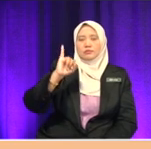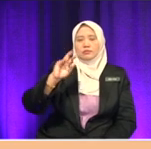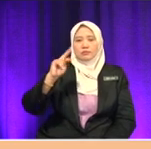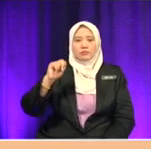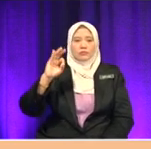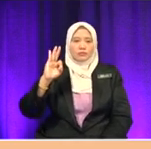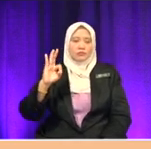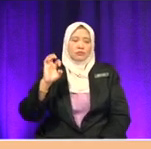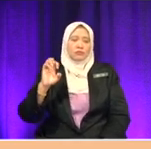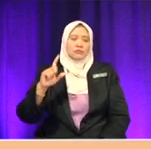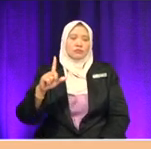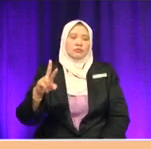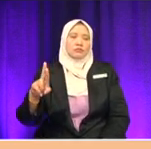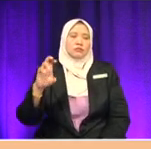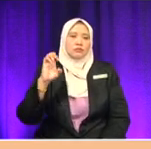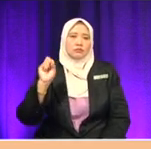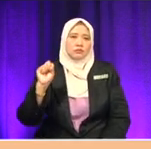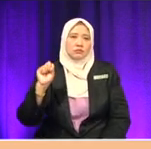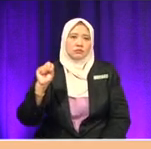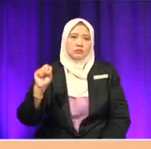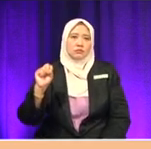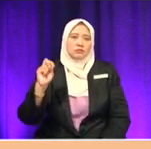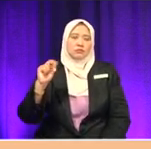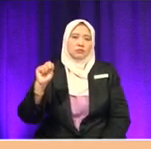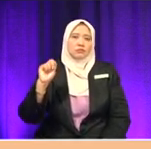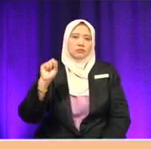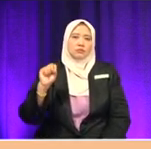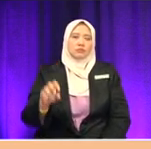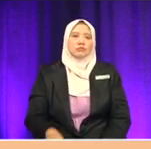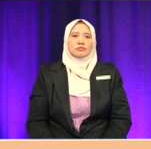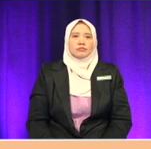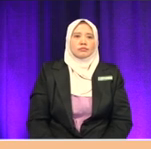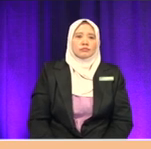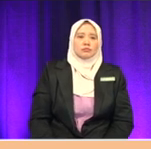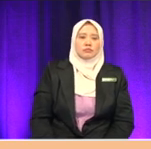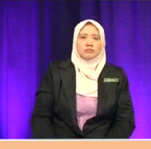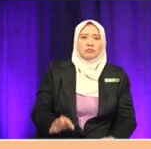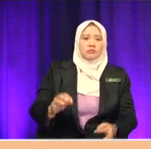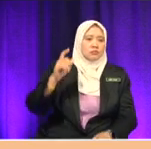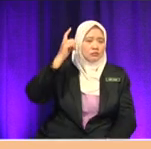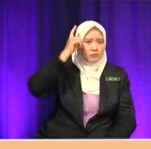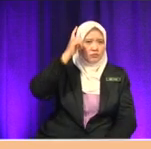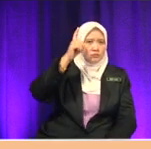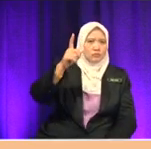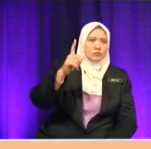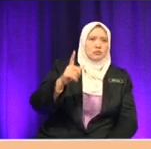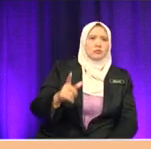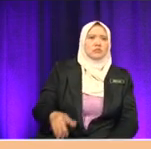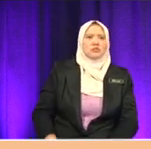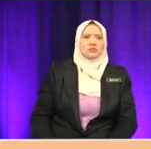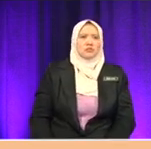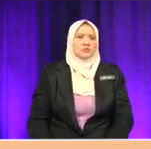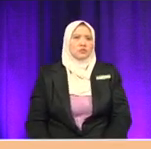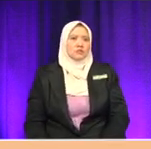Yang dapat dibuat berdasarkan pemerhatian dalam eksperimen ini. Kadang-kadang bila kita tengok inference, eh apa ni inference, dah takut dah.